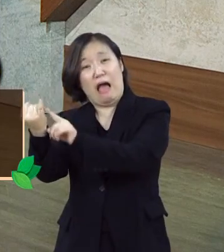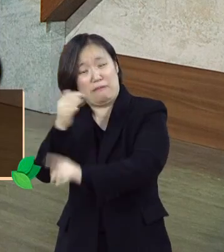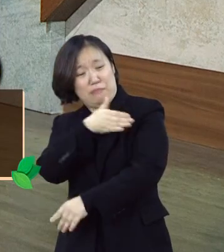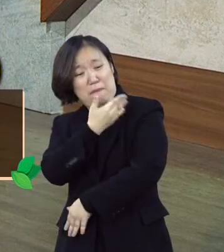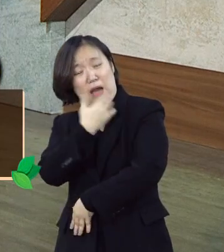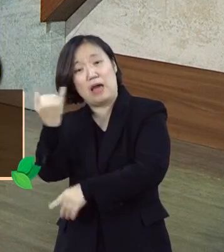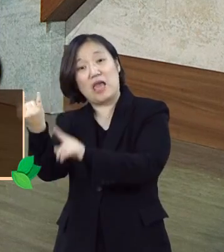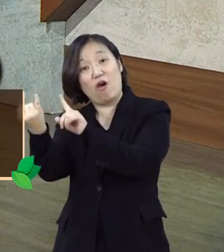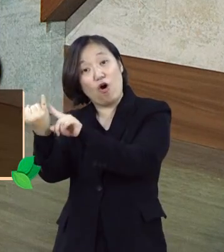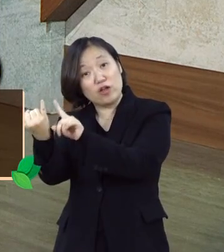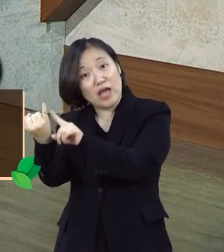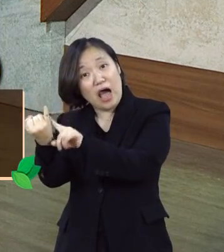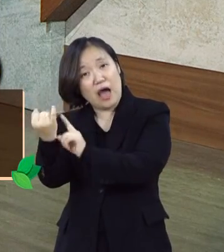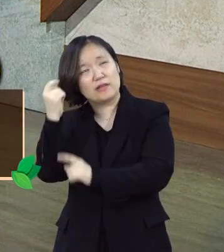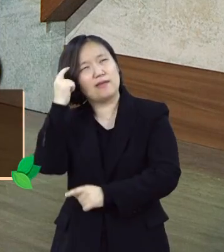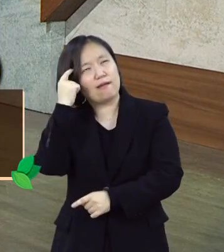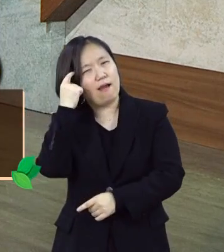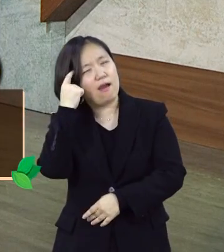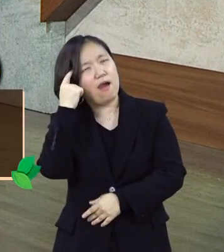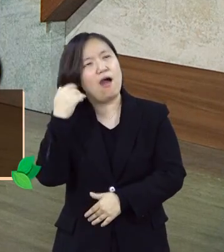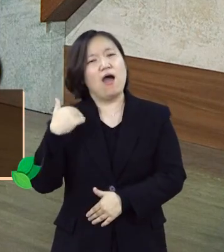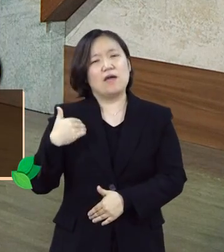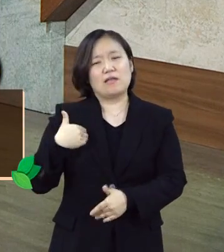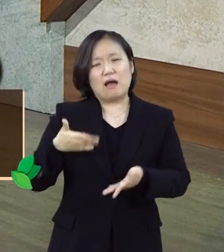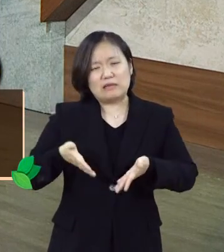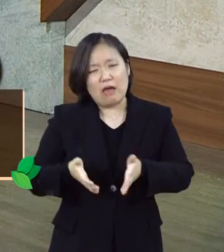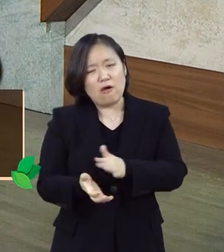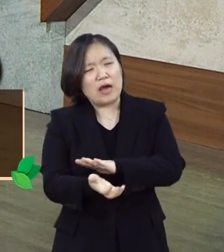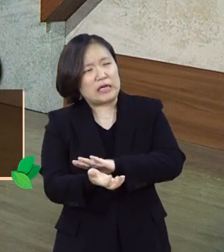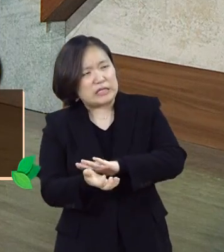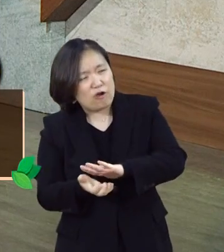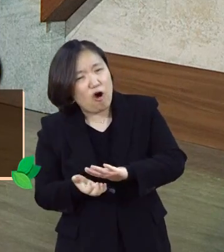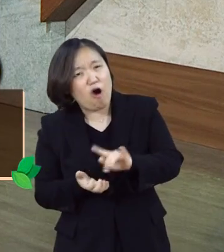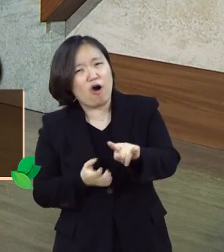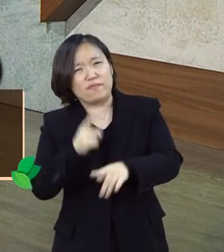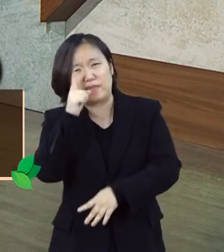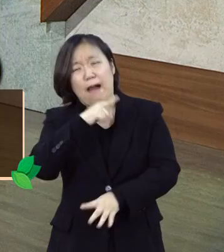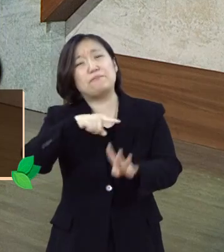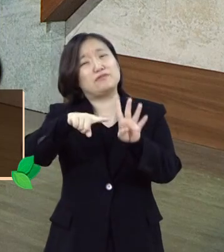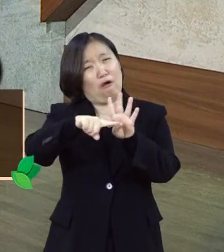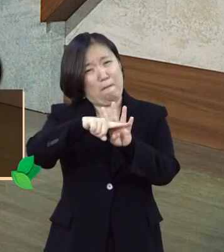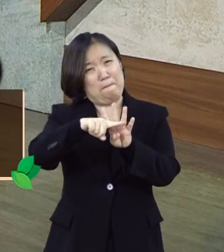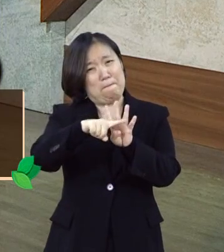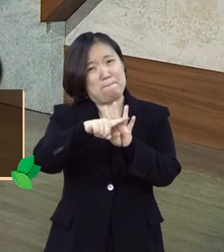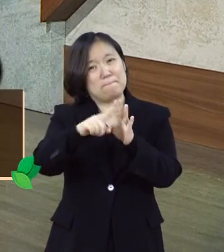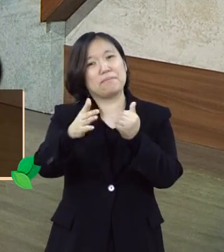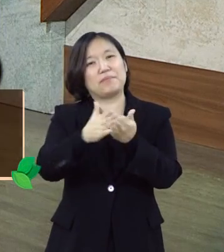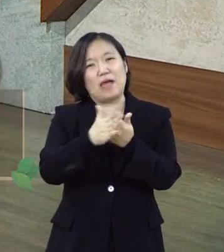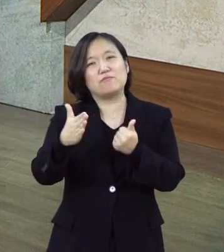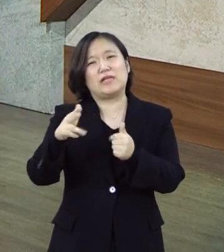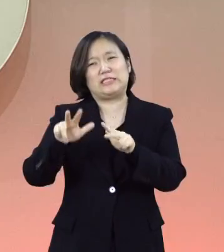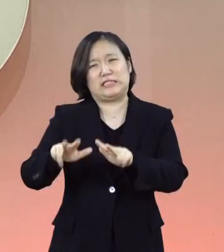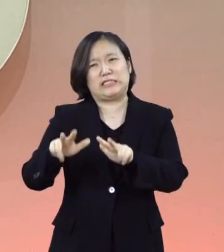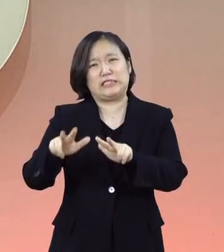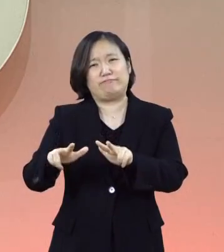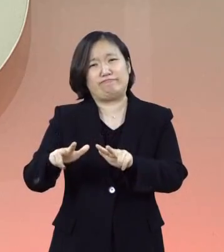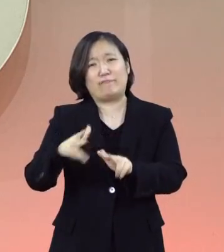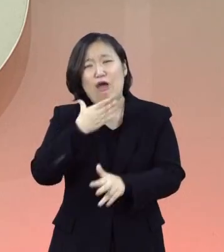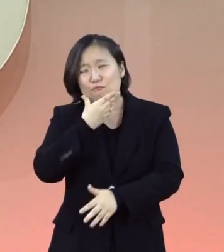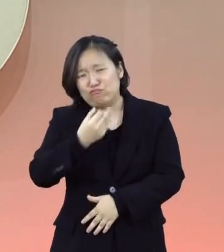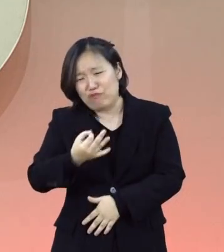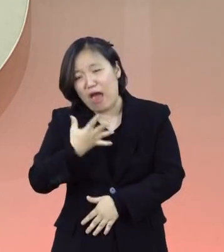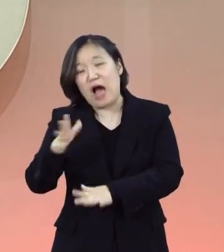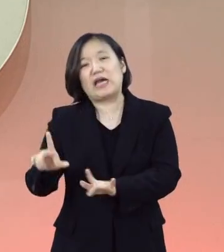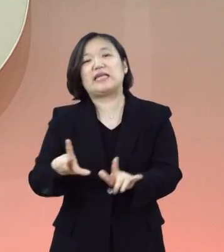여인네는 내가 전생에 어떤 박복한 업보를 지어서 내가 지금 이렇게 살고 있을까?